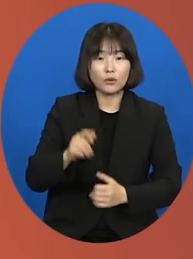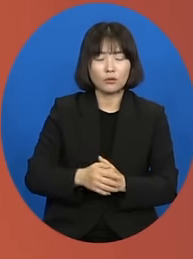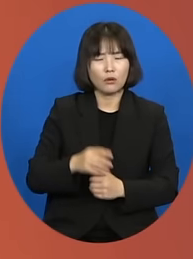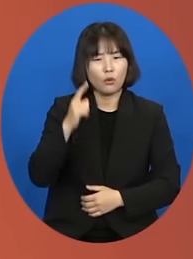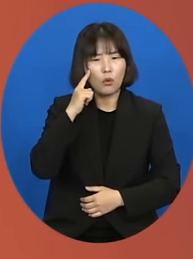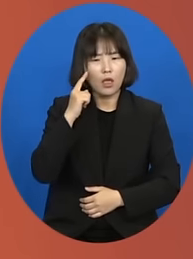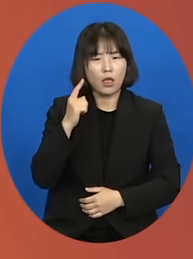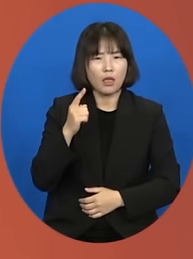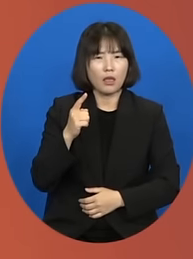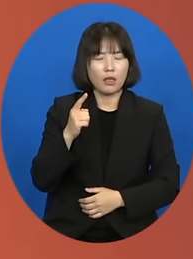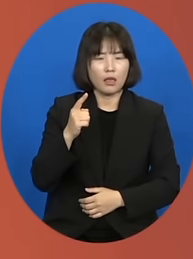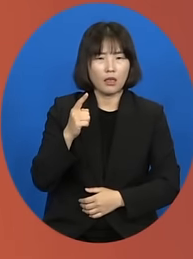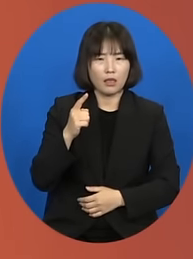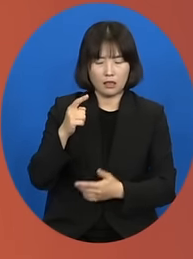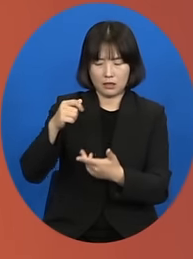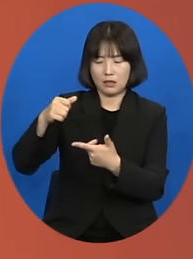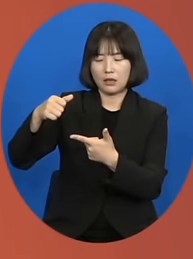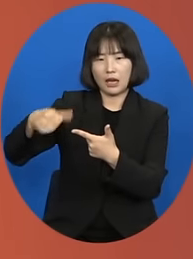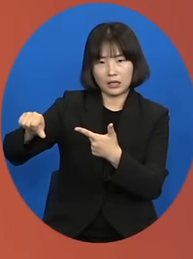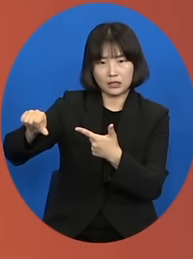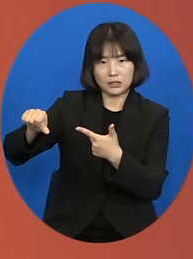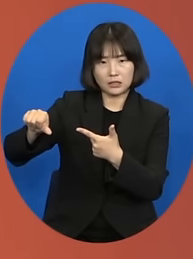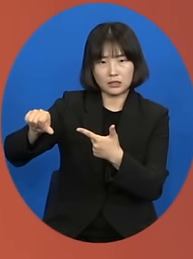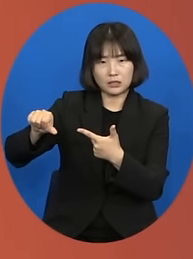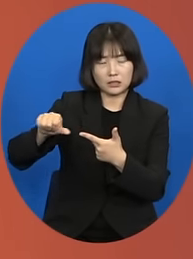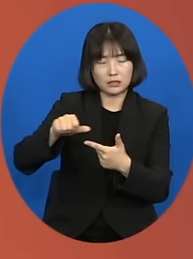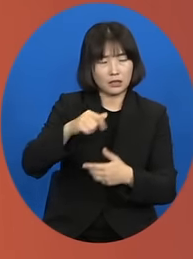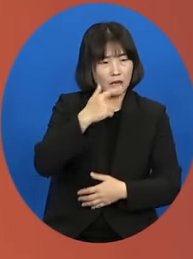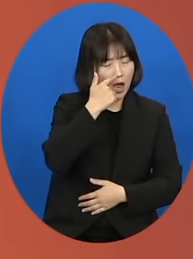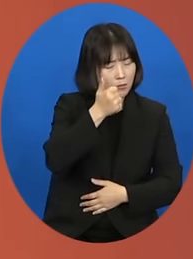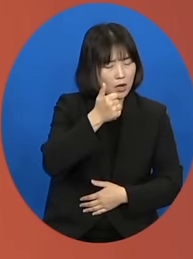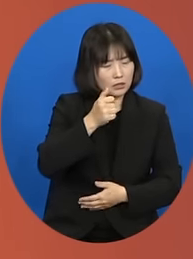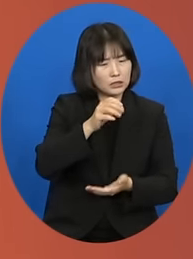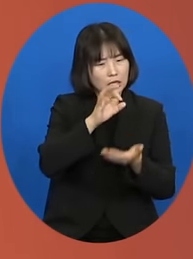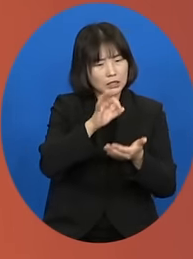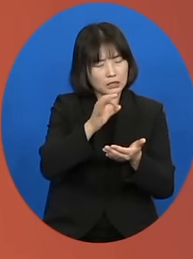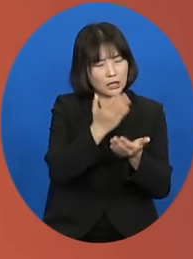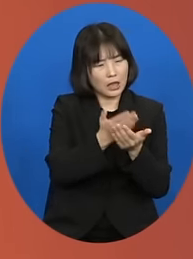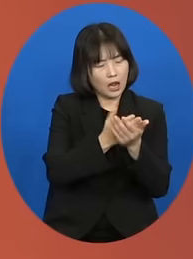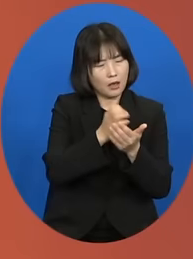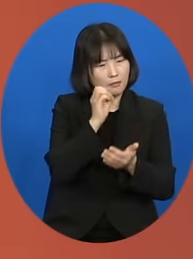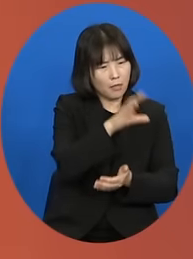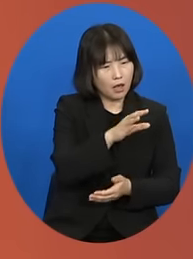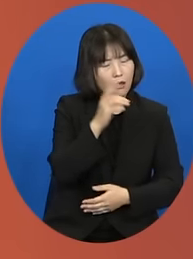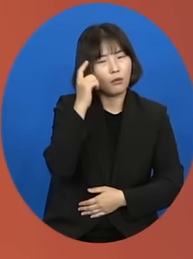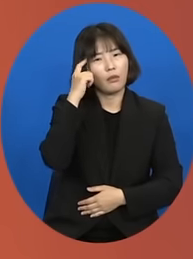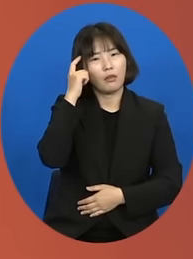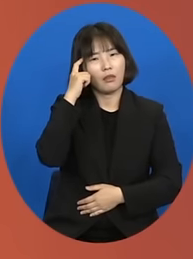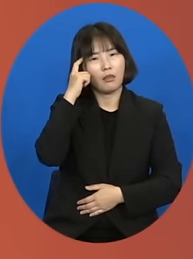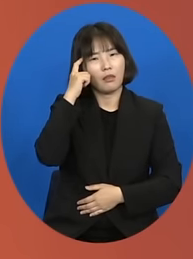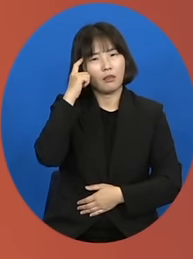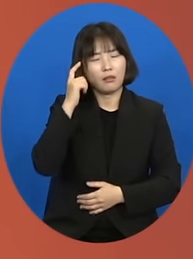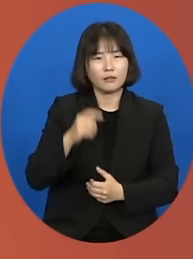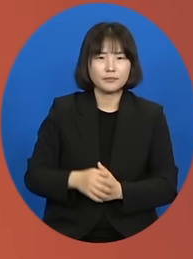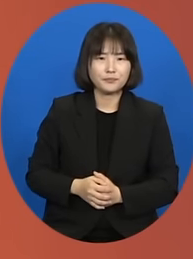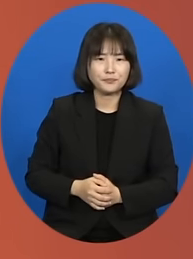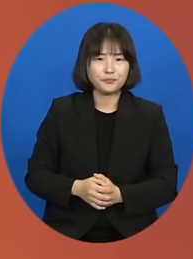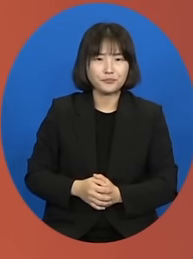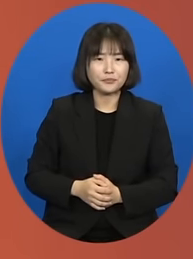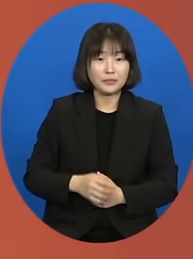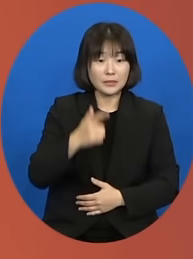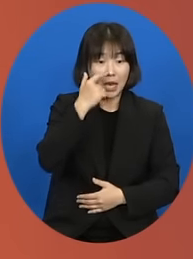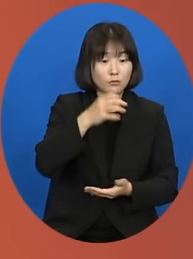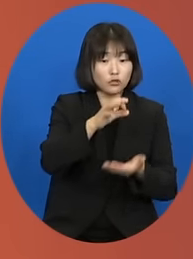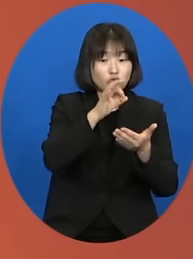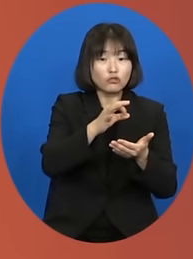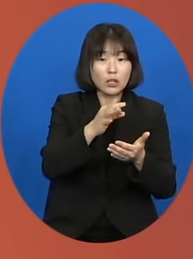아들은 아버지에게 재산을 요구했느냐는 것입니다. 우리가 상식적으로 생각하면 아버지 유산은 언제 받을 수